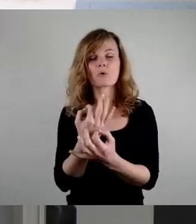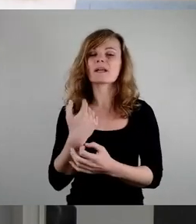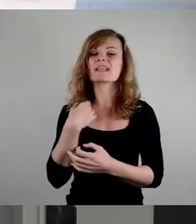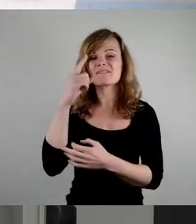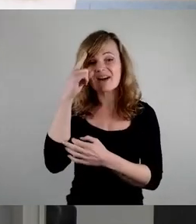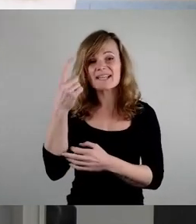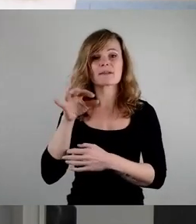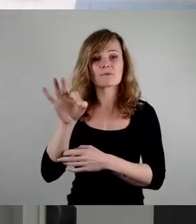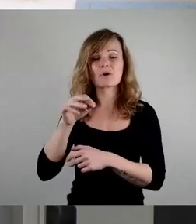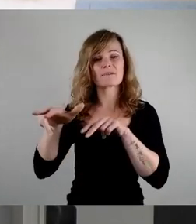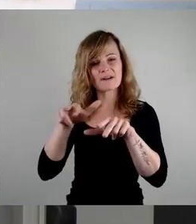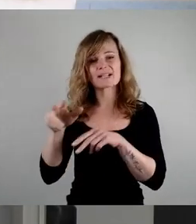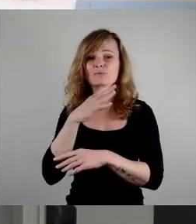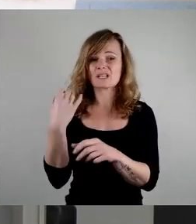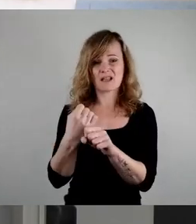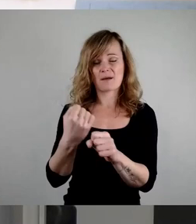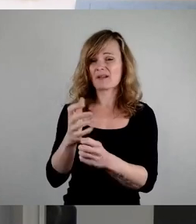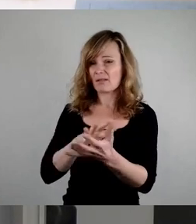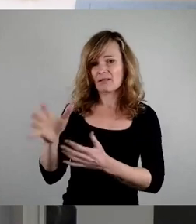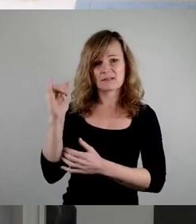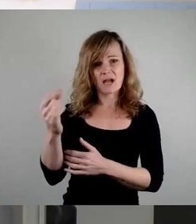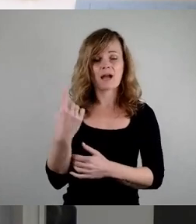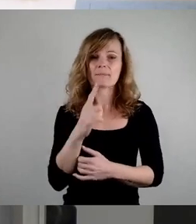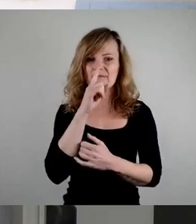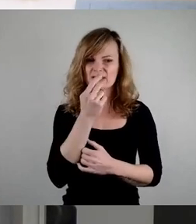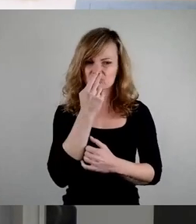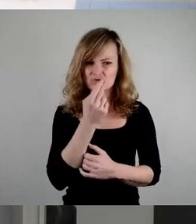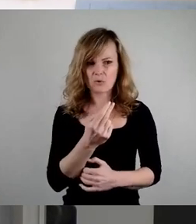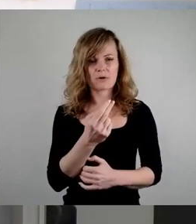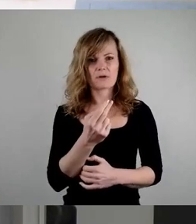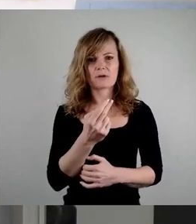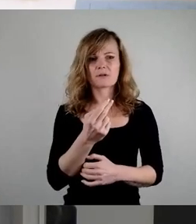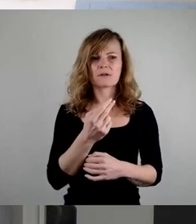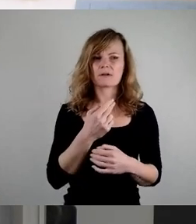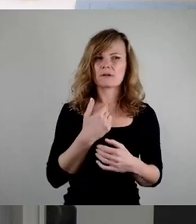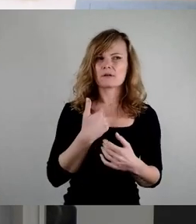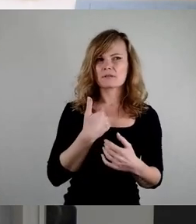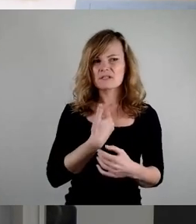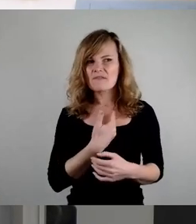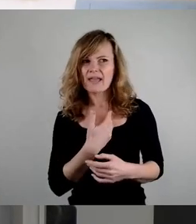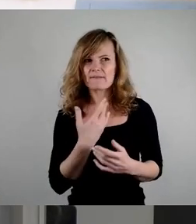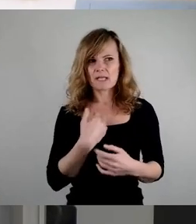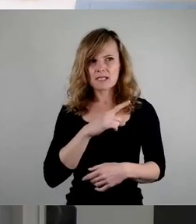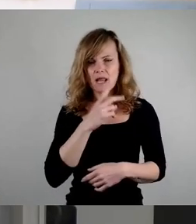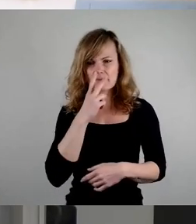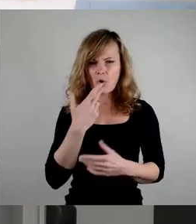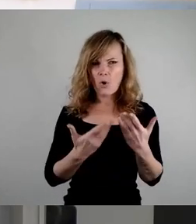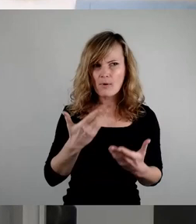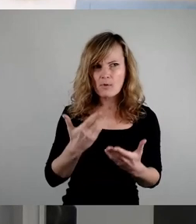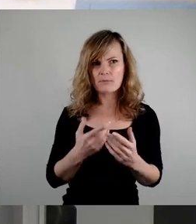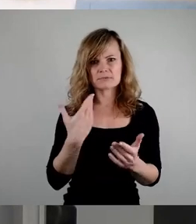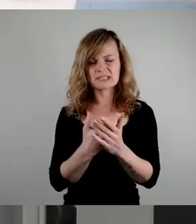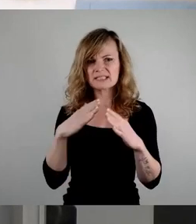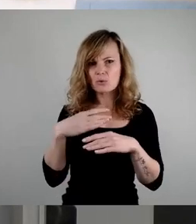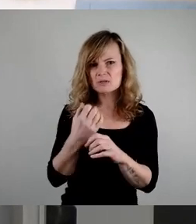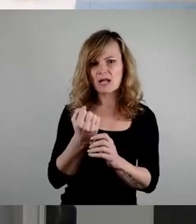das. Aber wenn ich das abwäge gegenüber dem Misstrauen überhaupt, was ich mittlerweile habe, ob dieser Haushalt wirksam